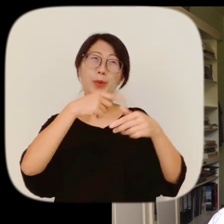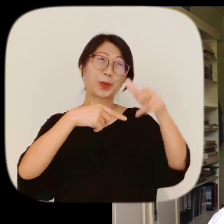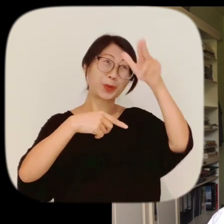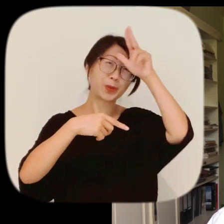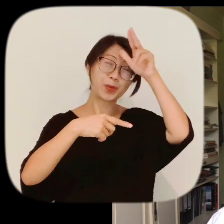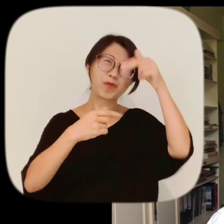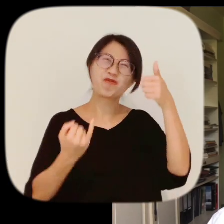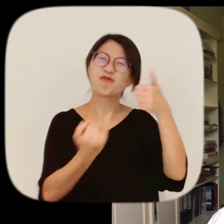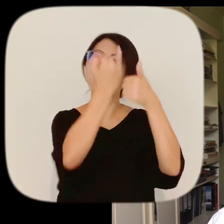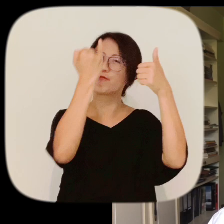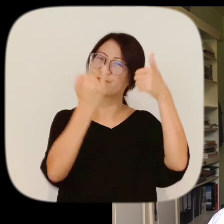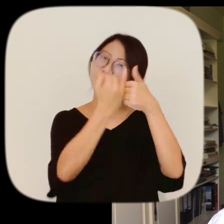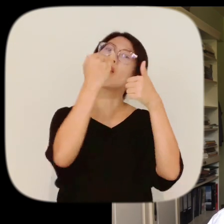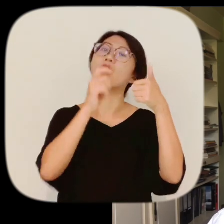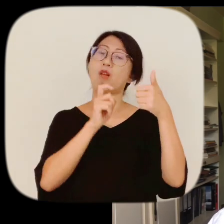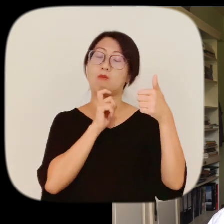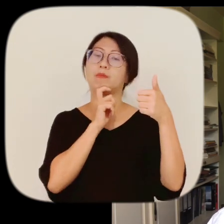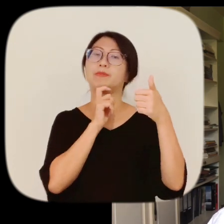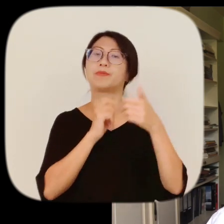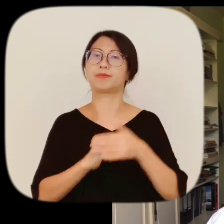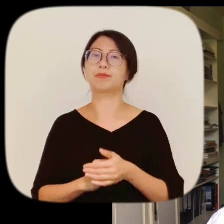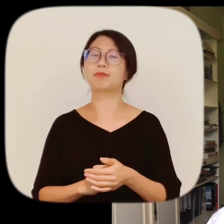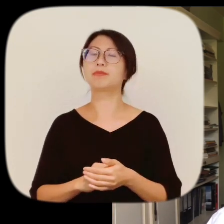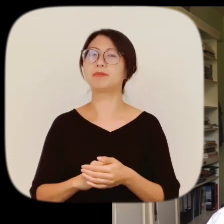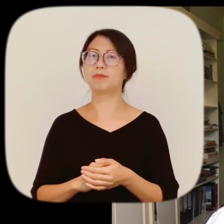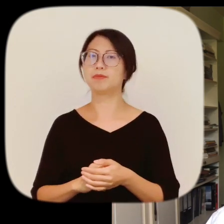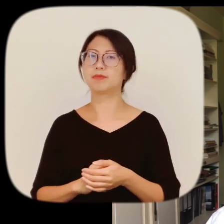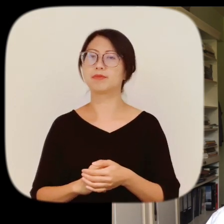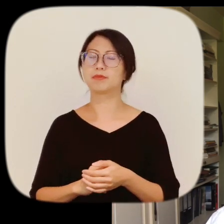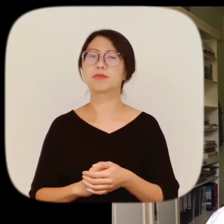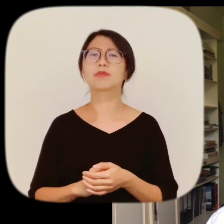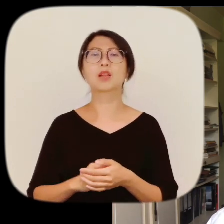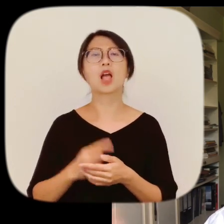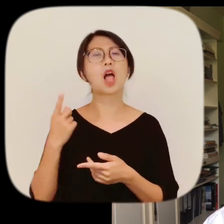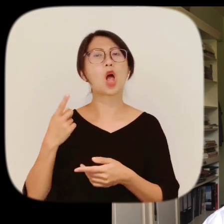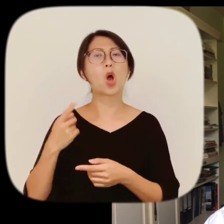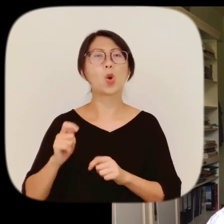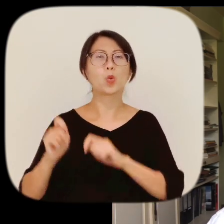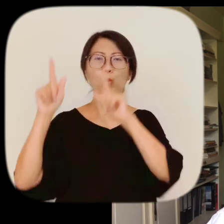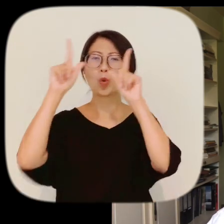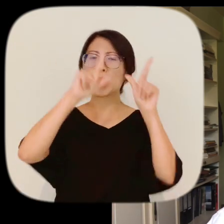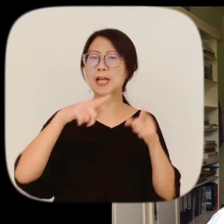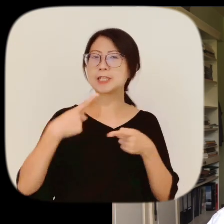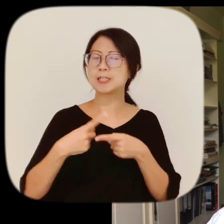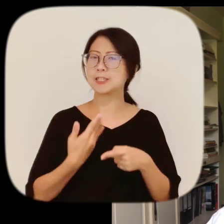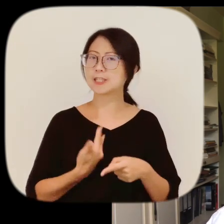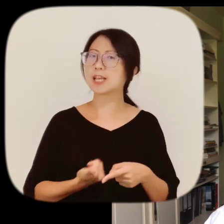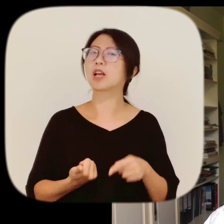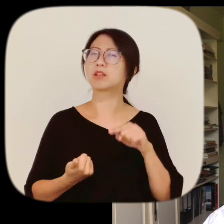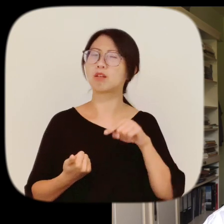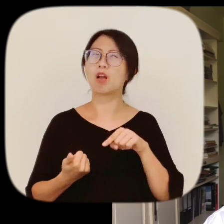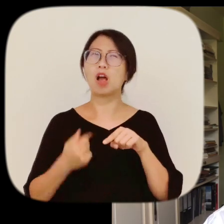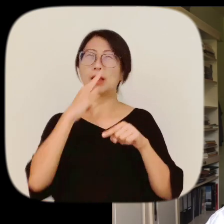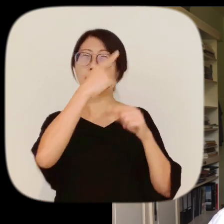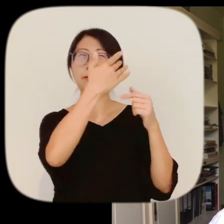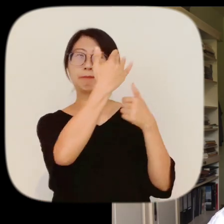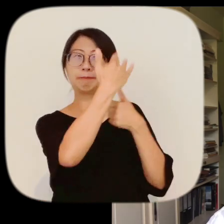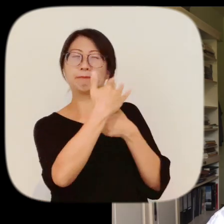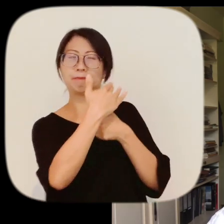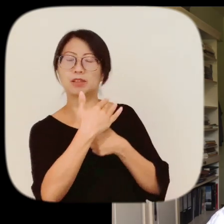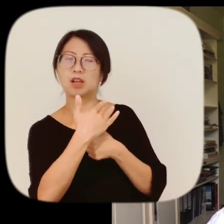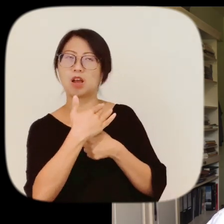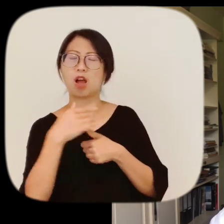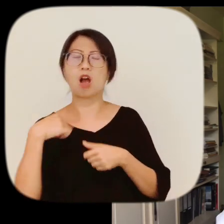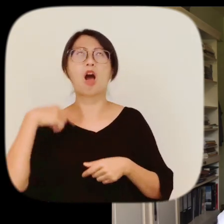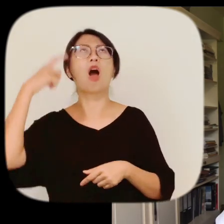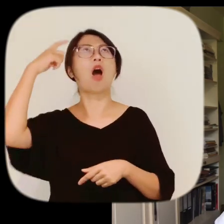在真诚当中呢是他认为是一种这样的压迫的环境里面呢我们唯一可以做的事情